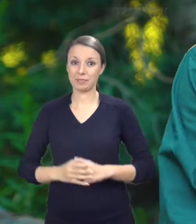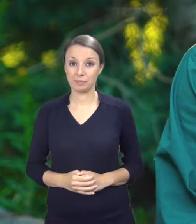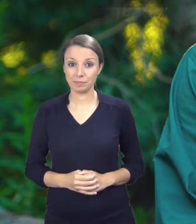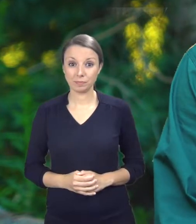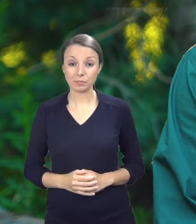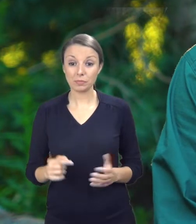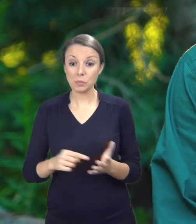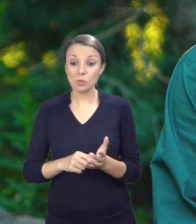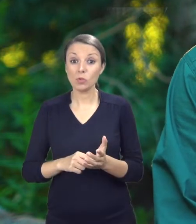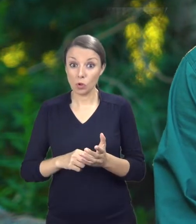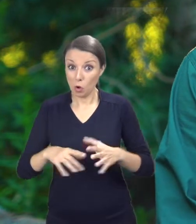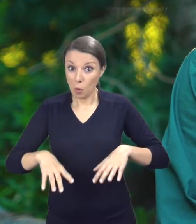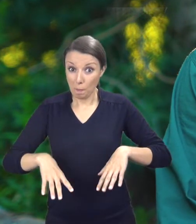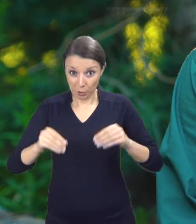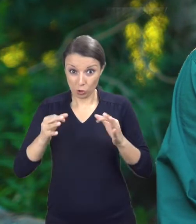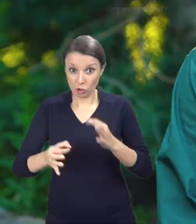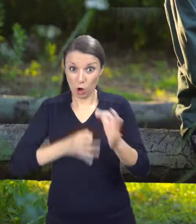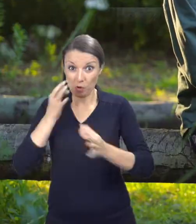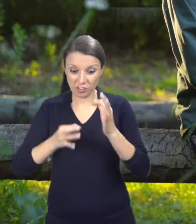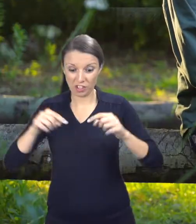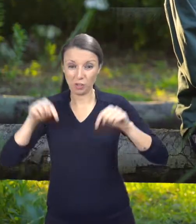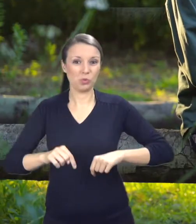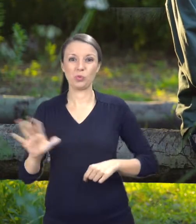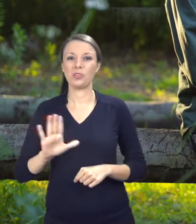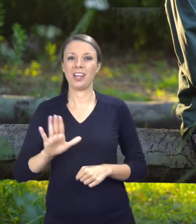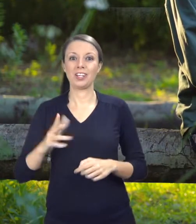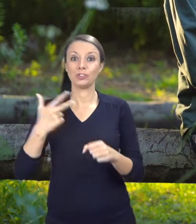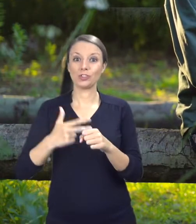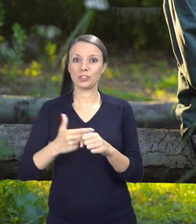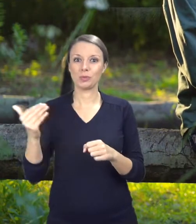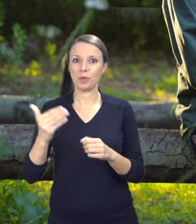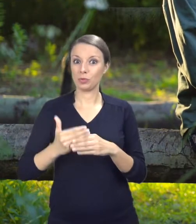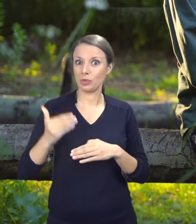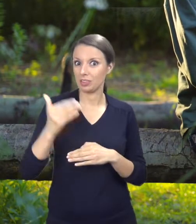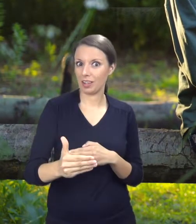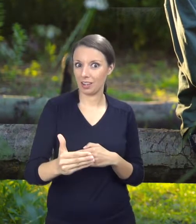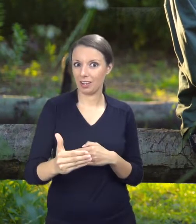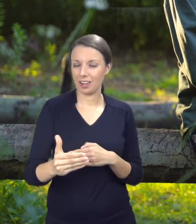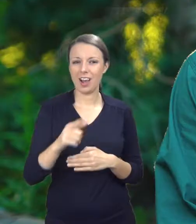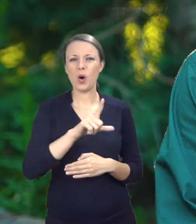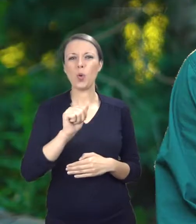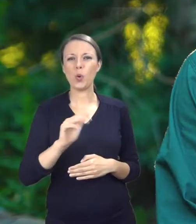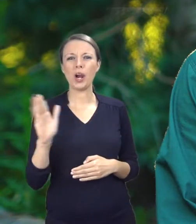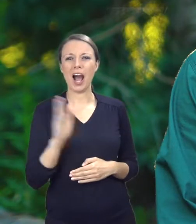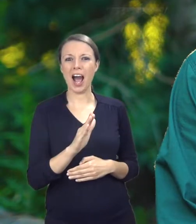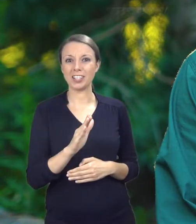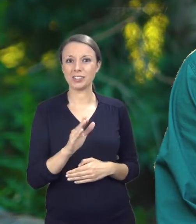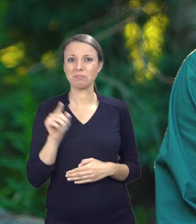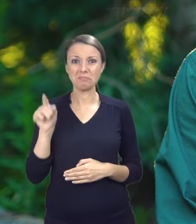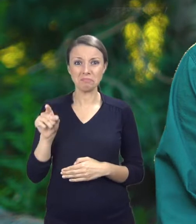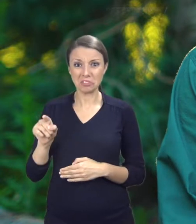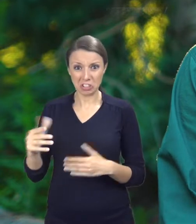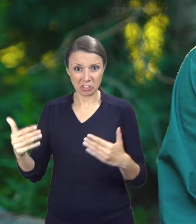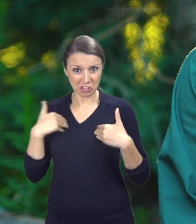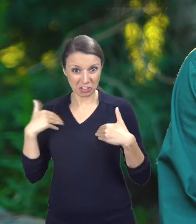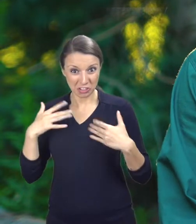Początek tej historii nie jest tutaj, w tym miejscu, tylko jest jakieś 30 metrów dalej, gdzie Łukasz, uratowałeś nam życie, a dokładnie